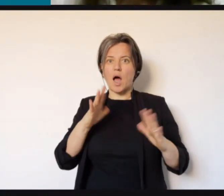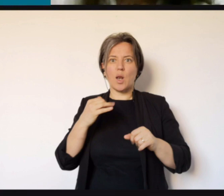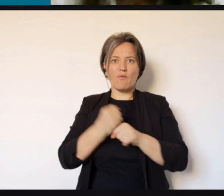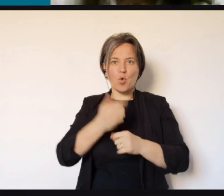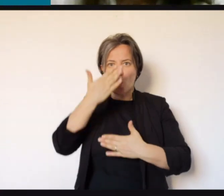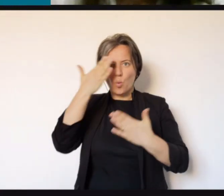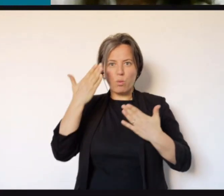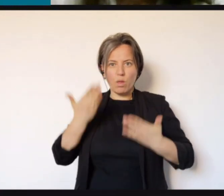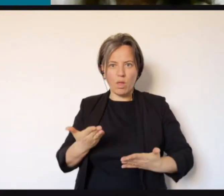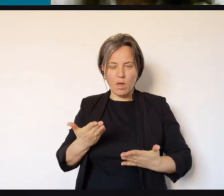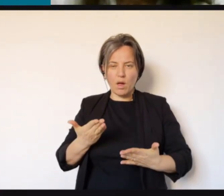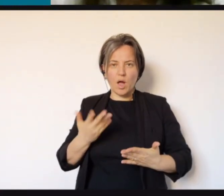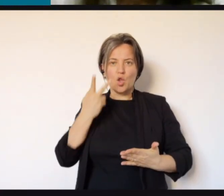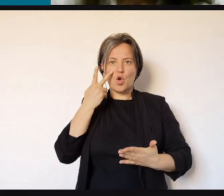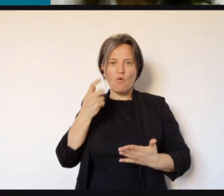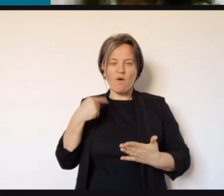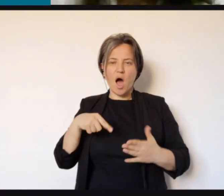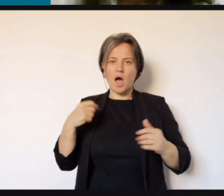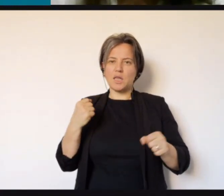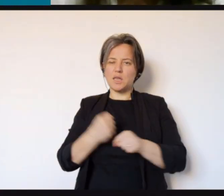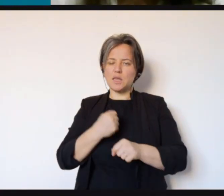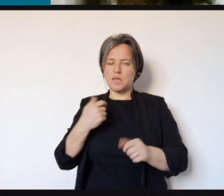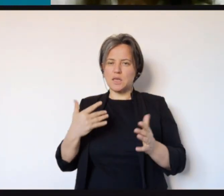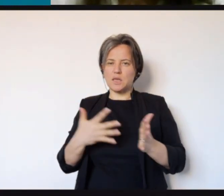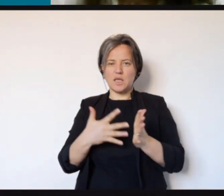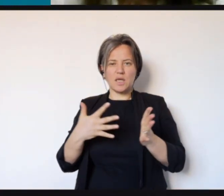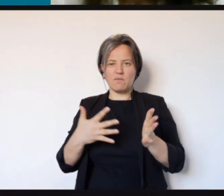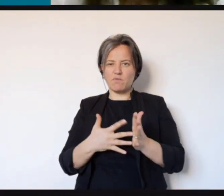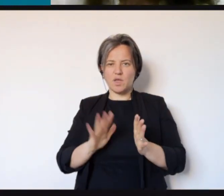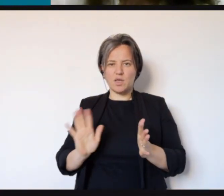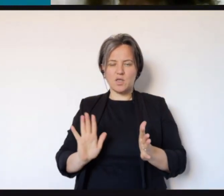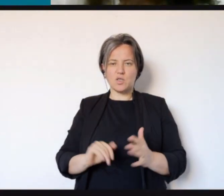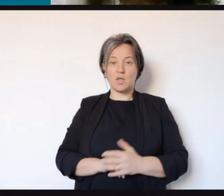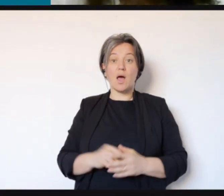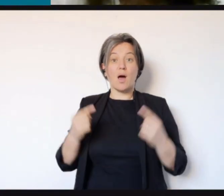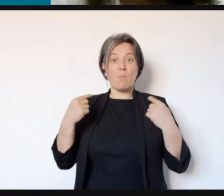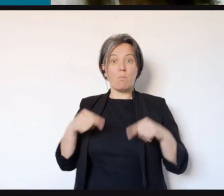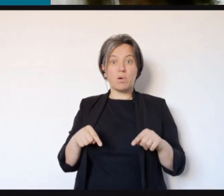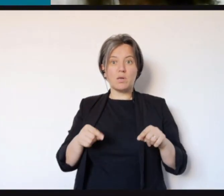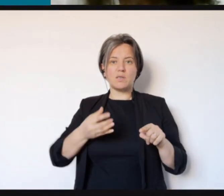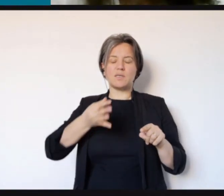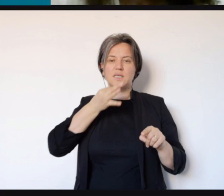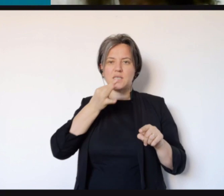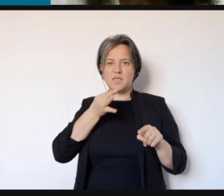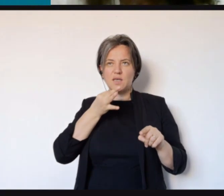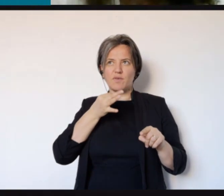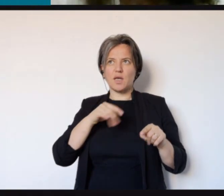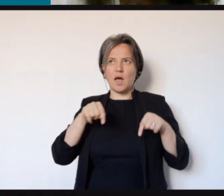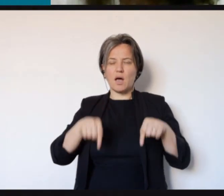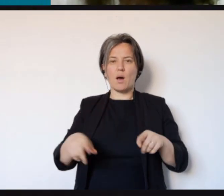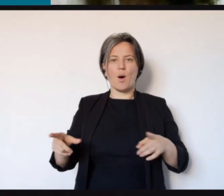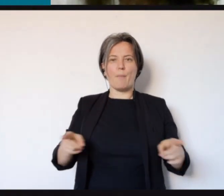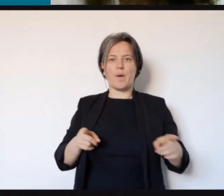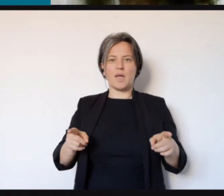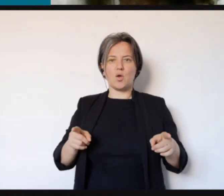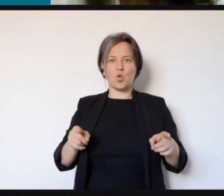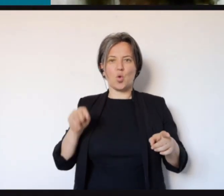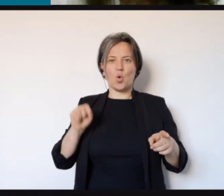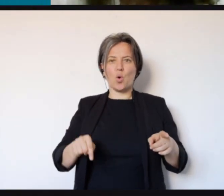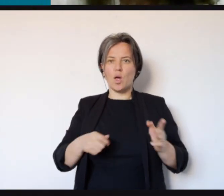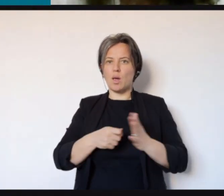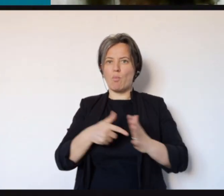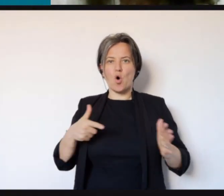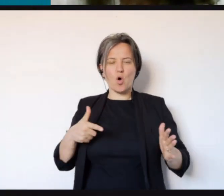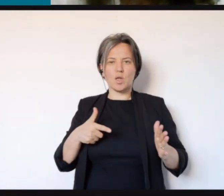almeno un altro dignitoso. E quindi questo ci insegna quanto è importante in questo